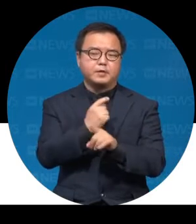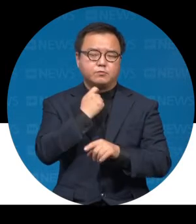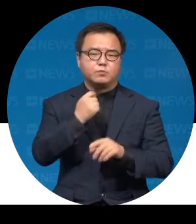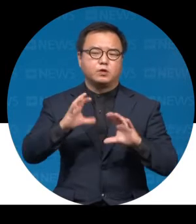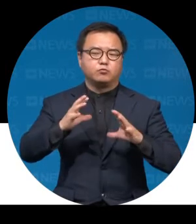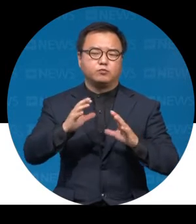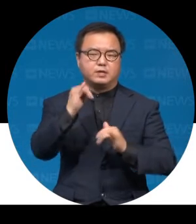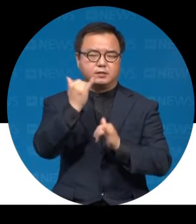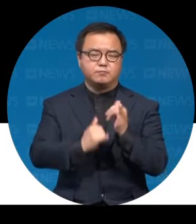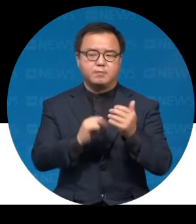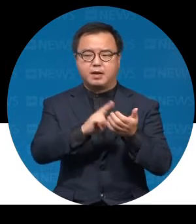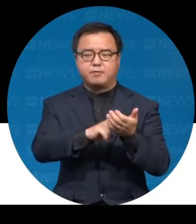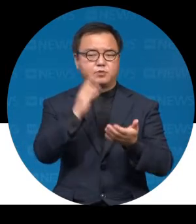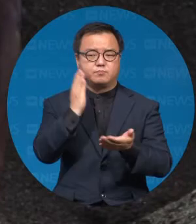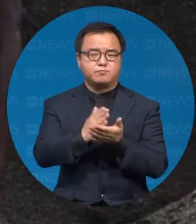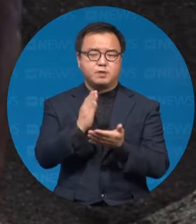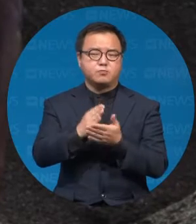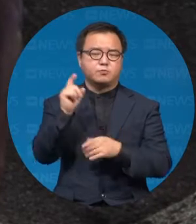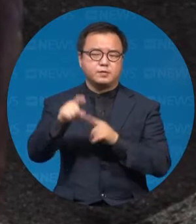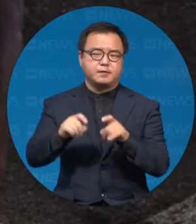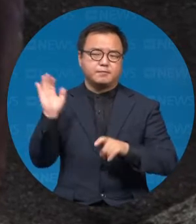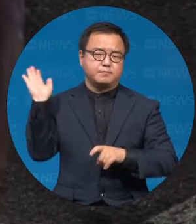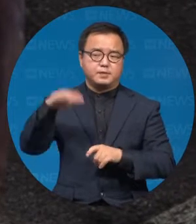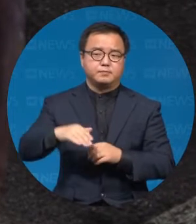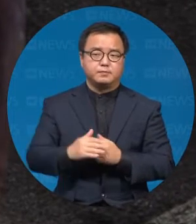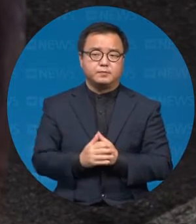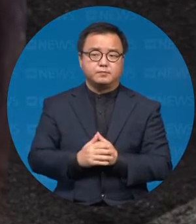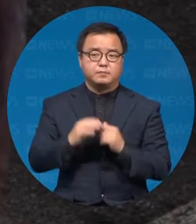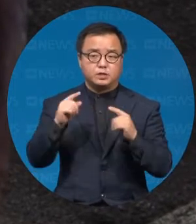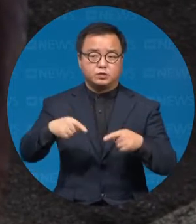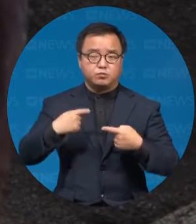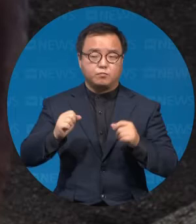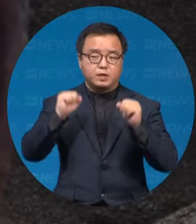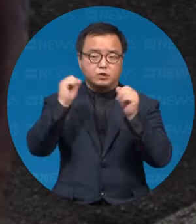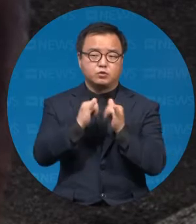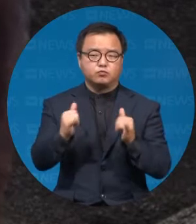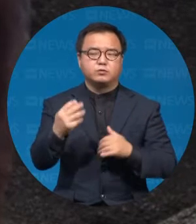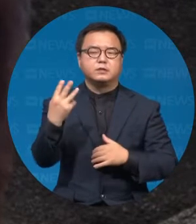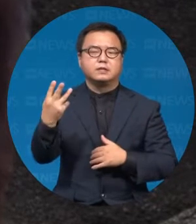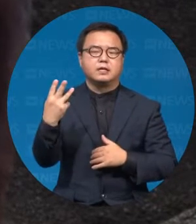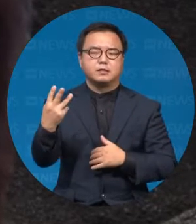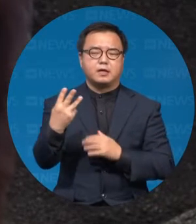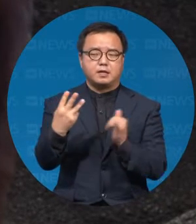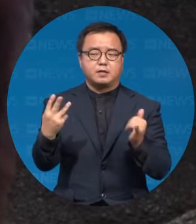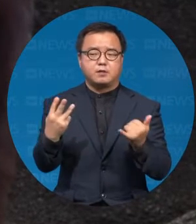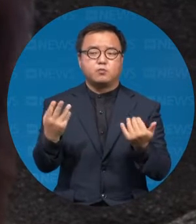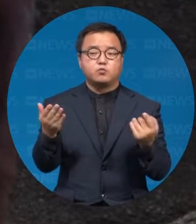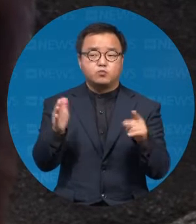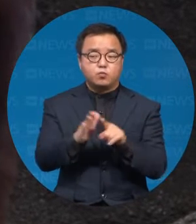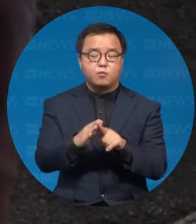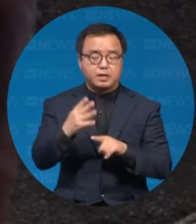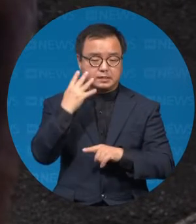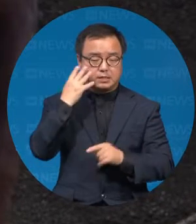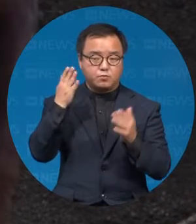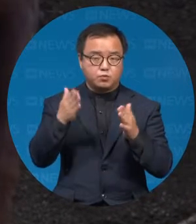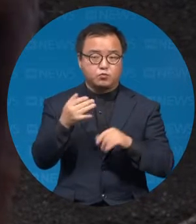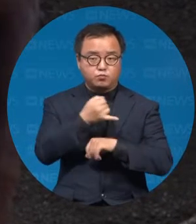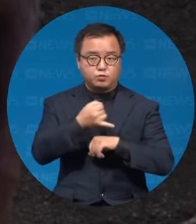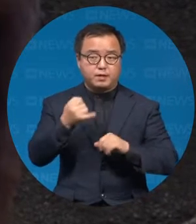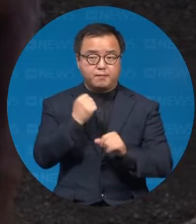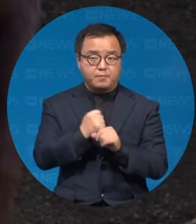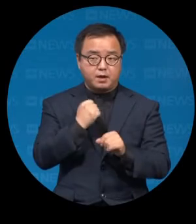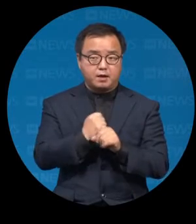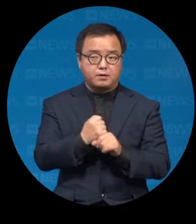country, but you know, move forward. 출전 선수 단 3명을 위해 4개월에 걸쳐 디자인한 성중립